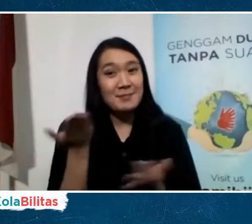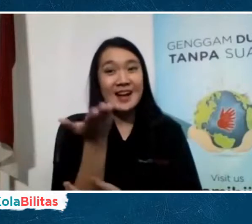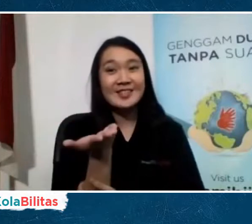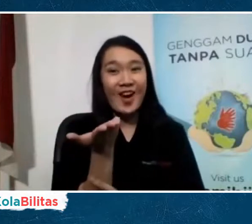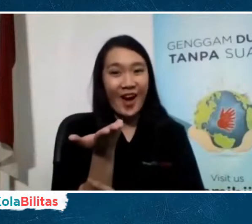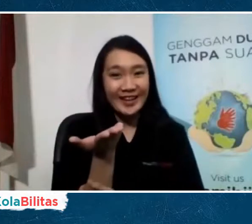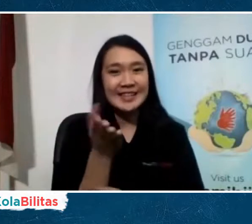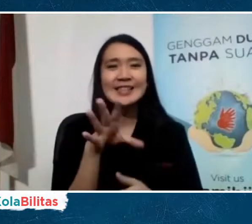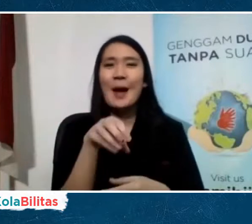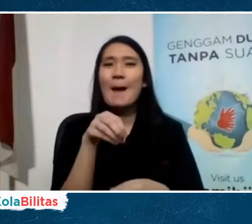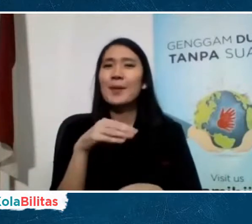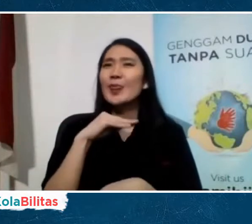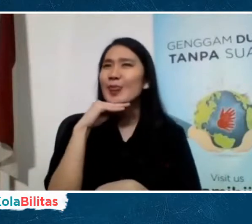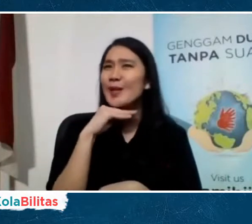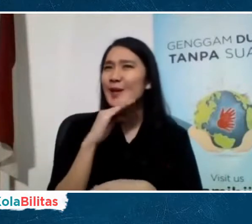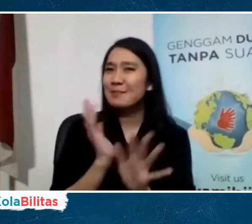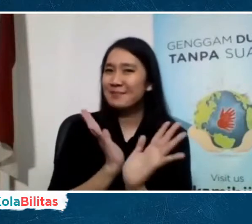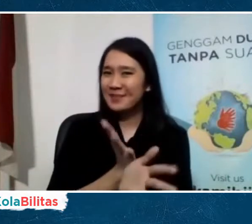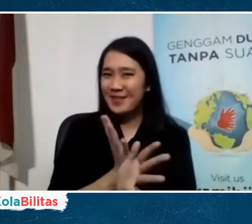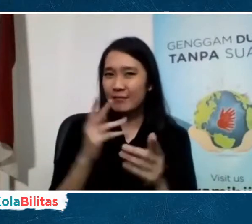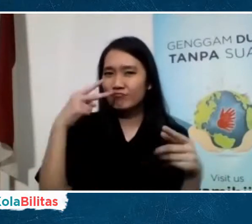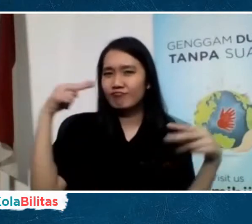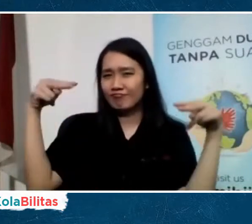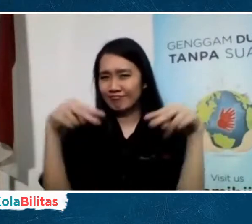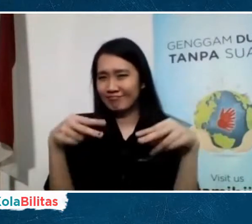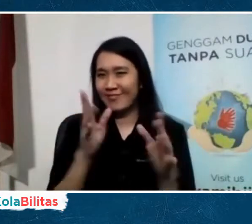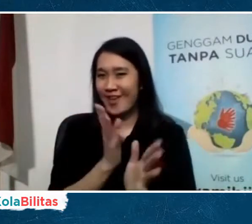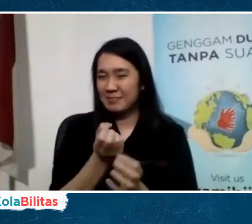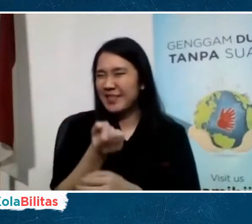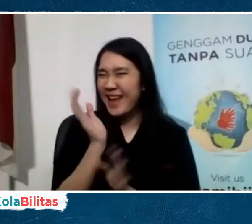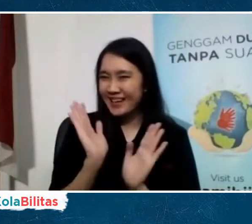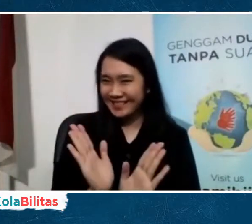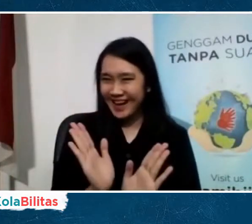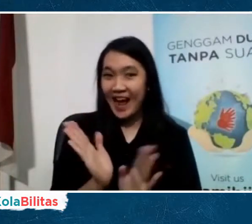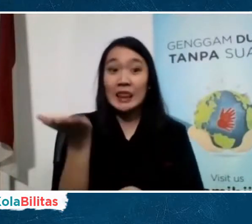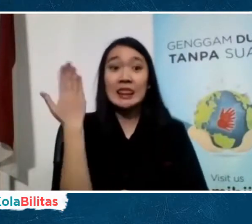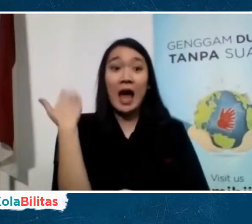Sama-sama. Apa kabar Mas Doni?